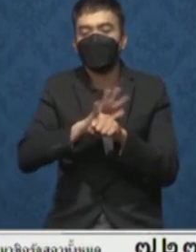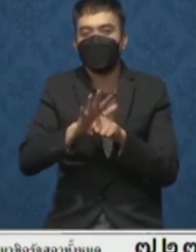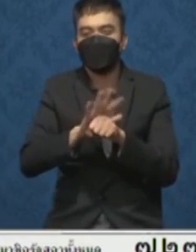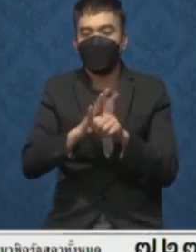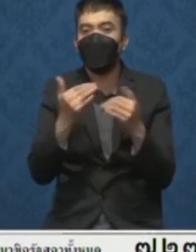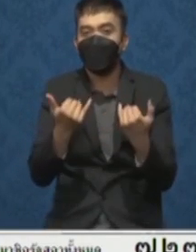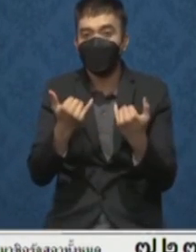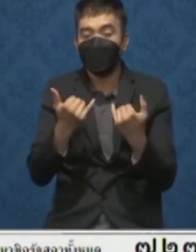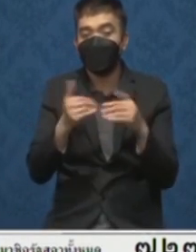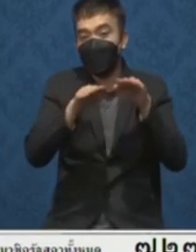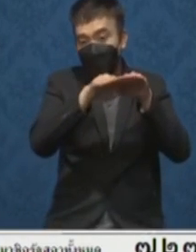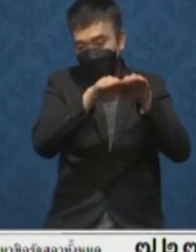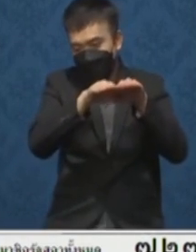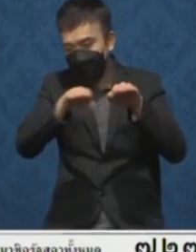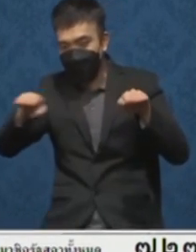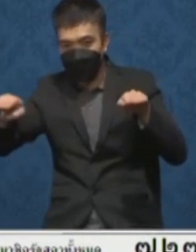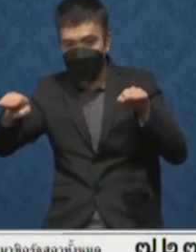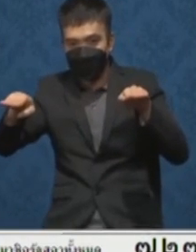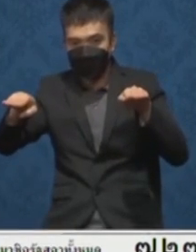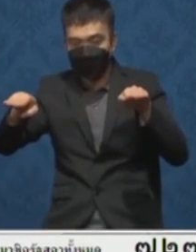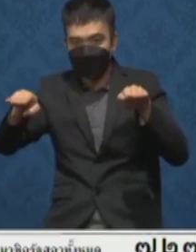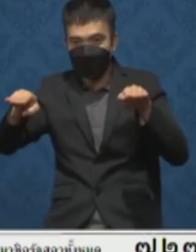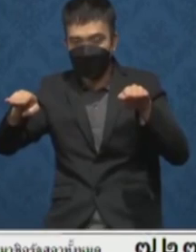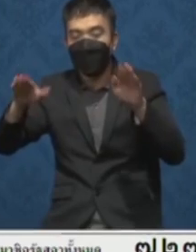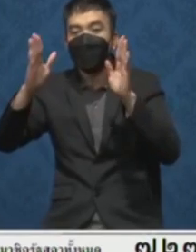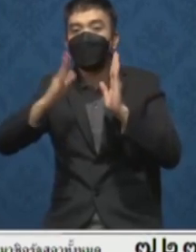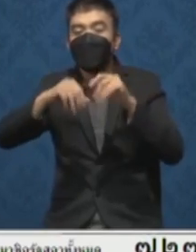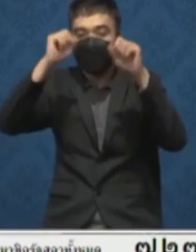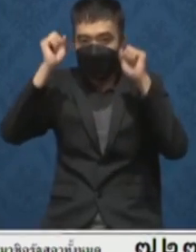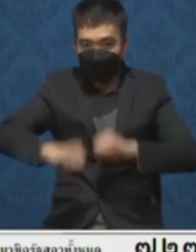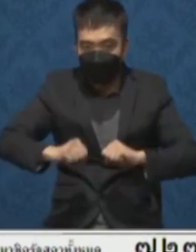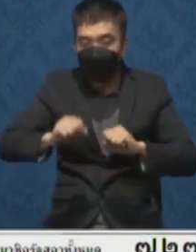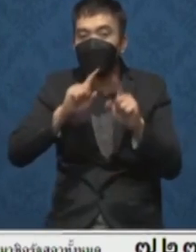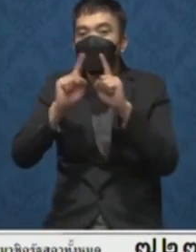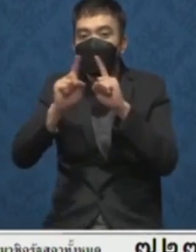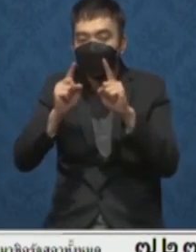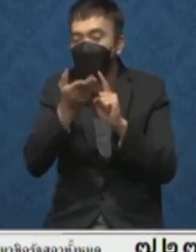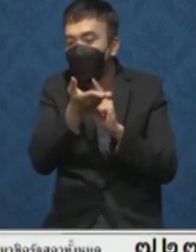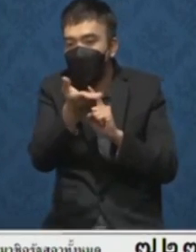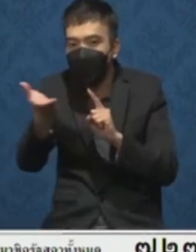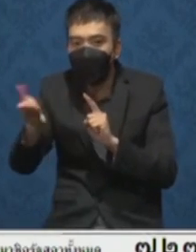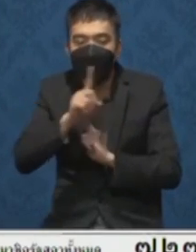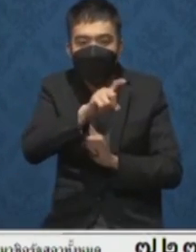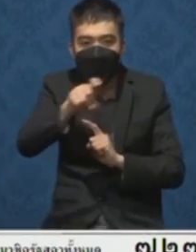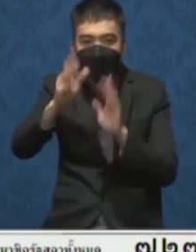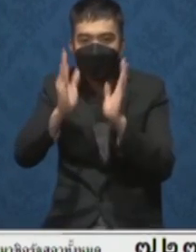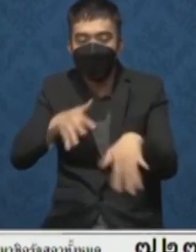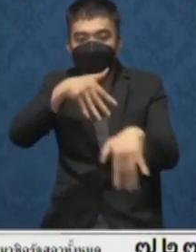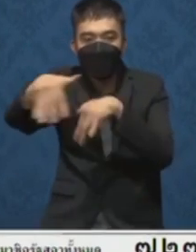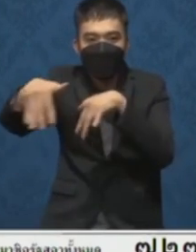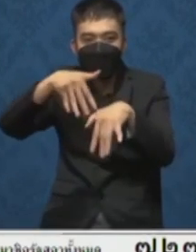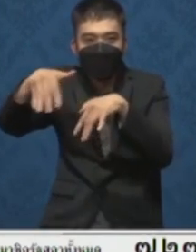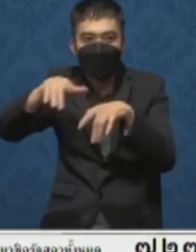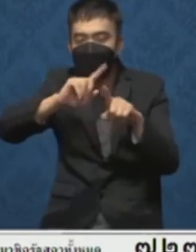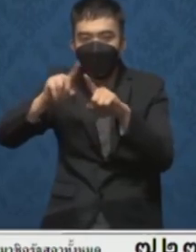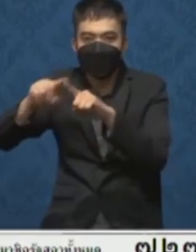ในเมอฐานแ่งคำถามปชามติที่ขออนุญาตพี่น้ประชาชนเพีงเฉพาะกิจเพีงเฉพ